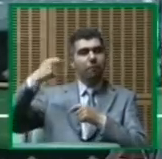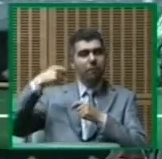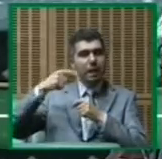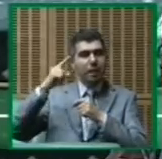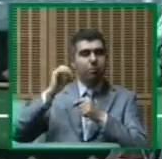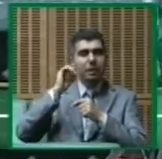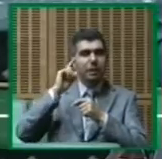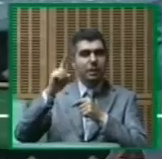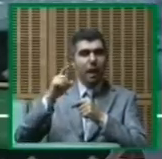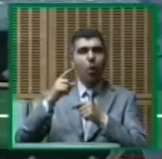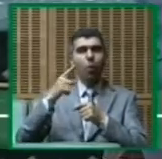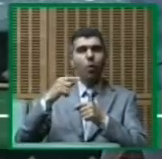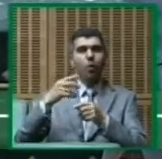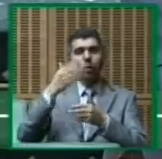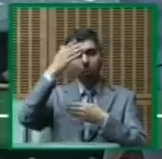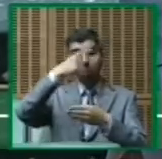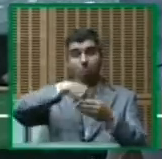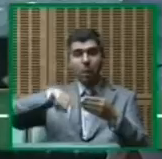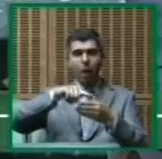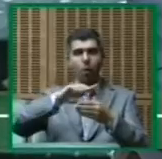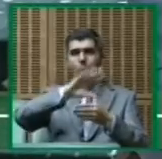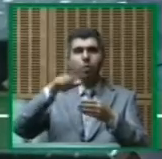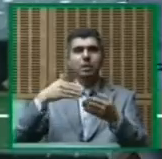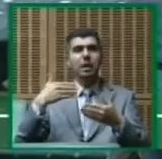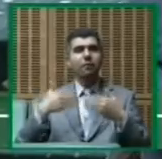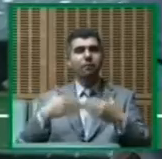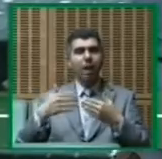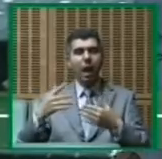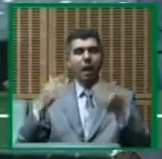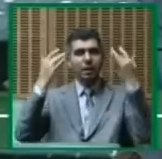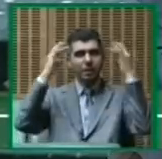المغرب يعتز ويفتخر بمبدعيه وفنانيه ومثقفيه